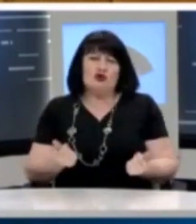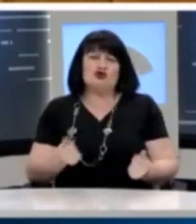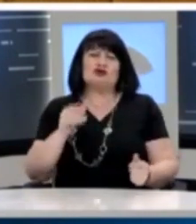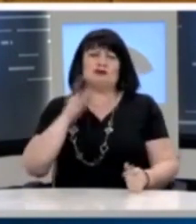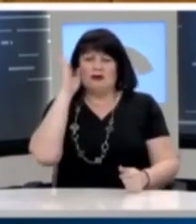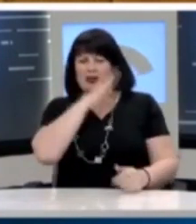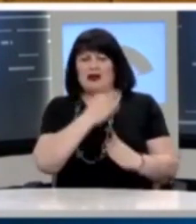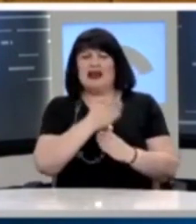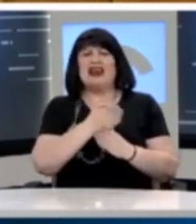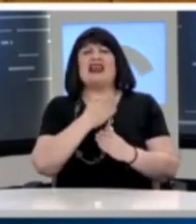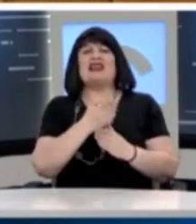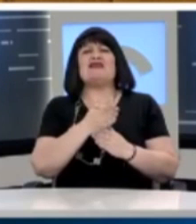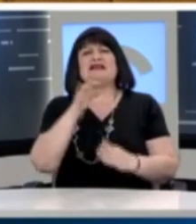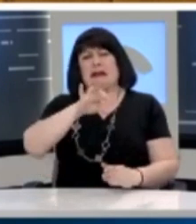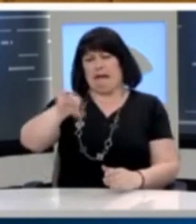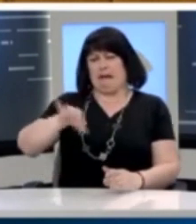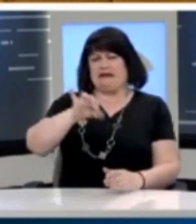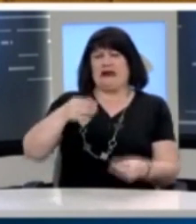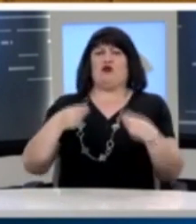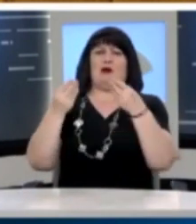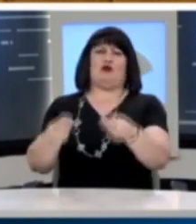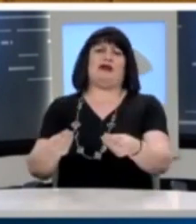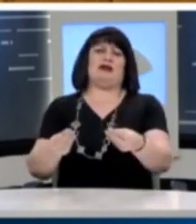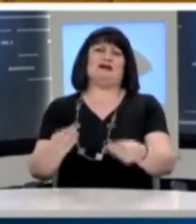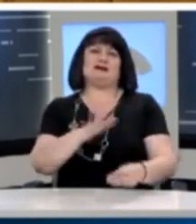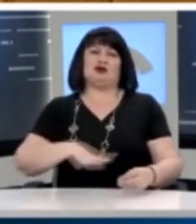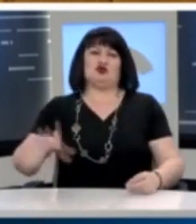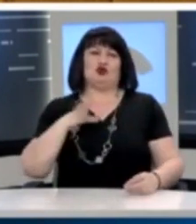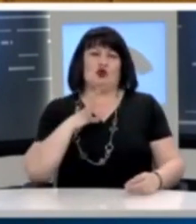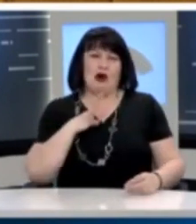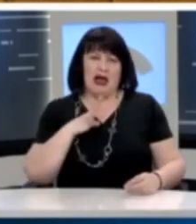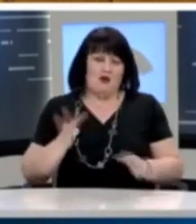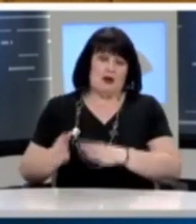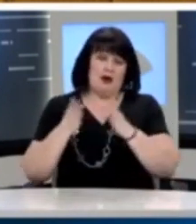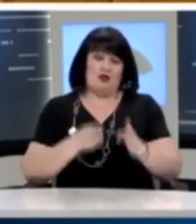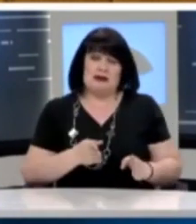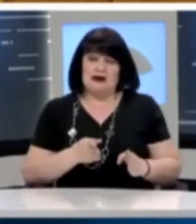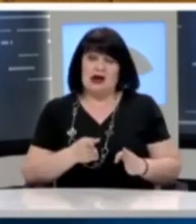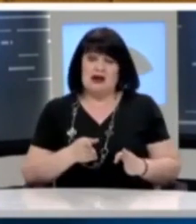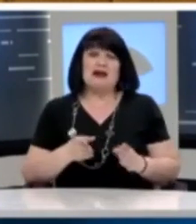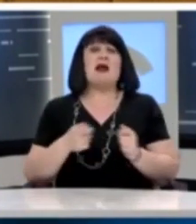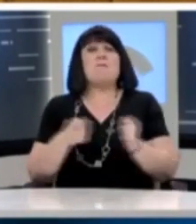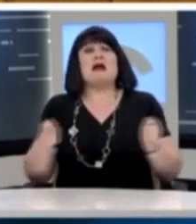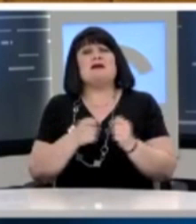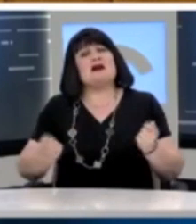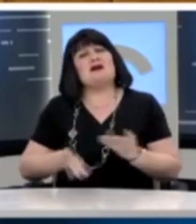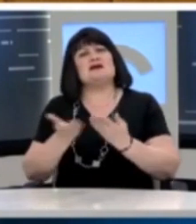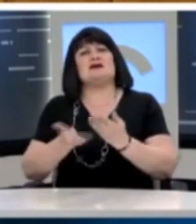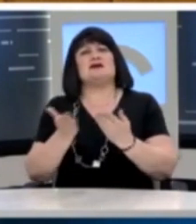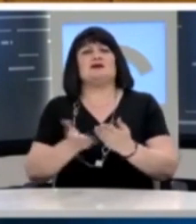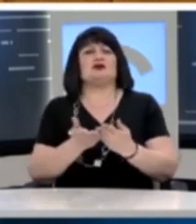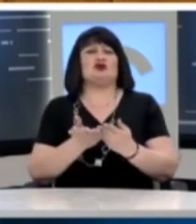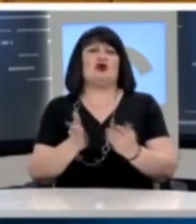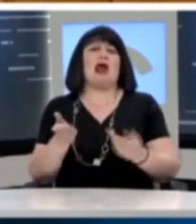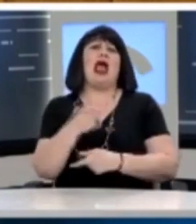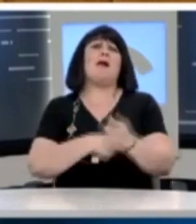να κρύψετε με τα ελάχιστα ψίχουλα που δίνετε στα θύματα και απ' την άλλη βέβαια με μέτρα ενίσχυσης των